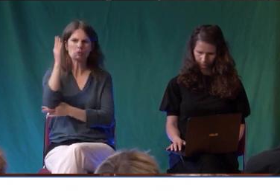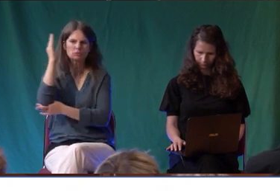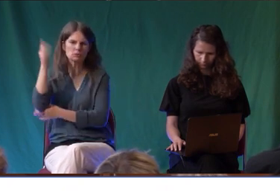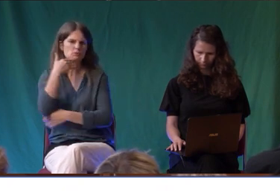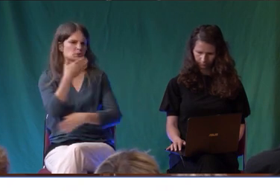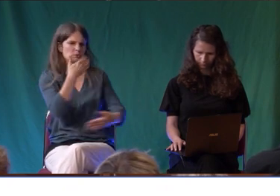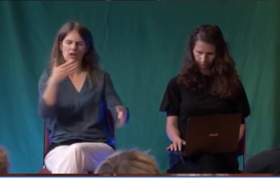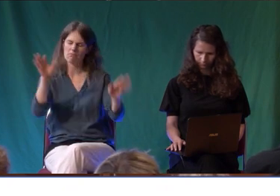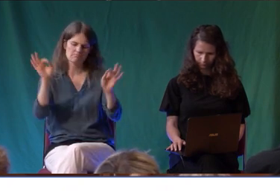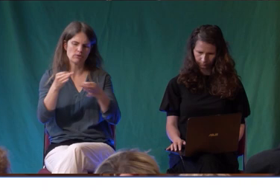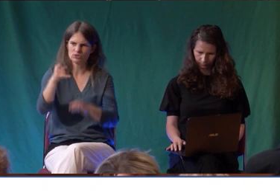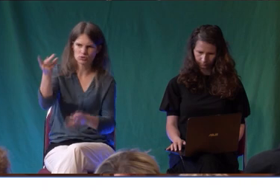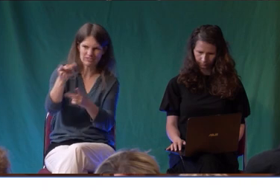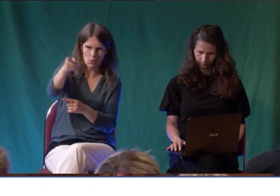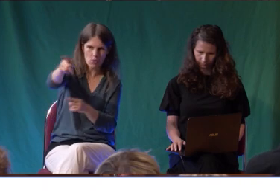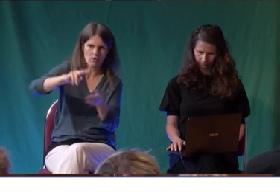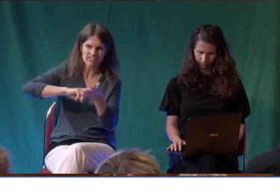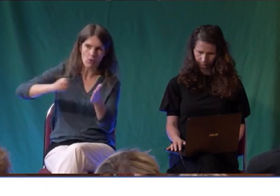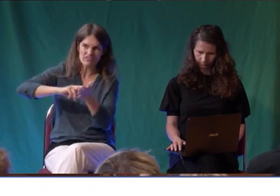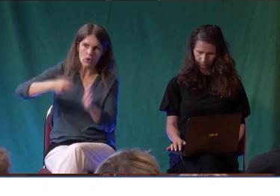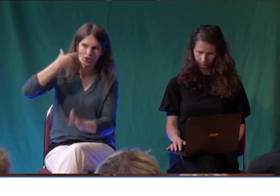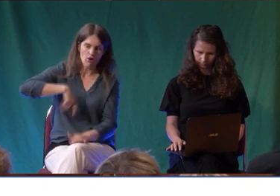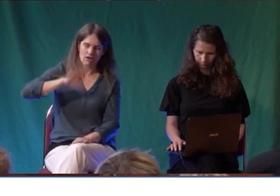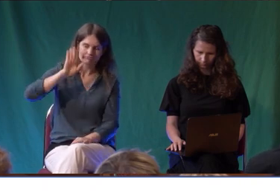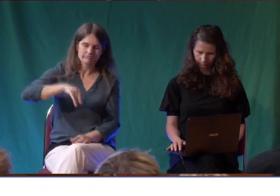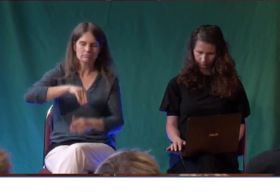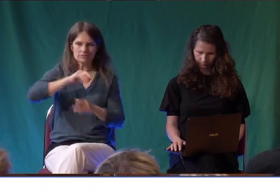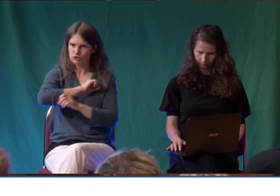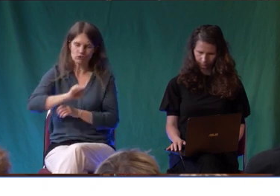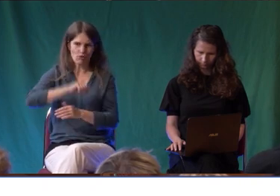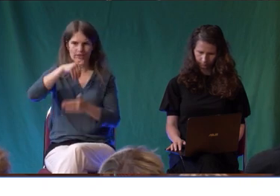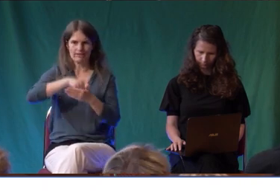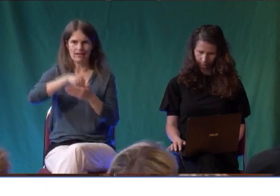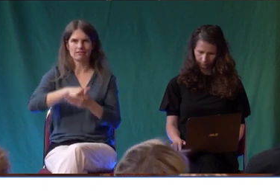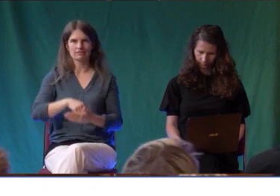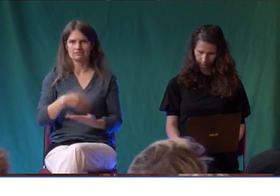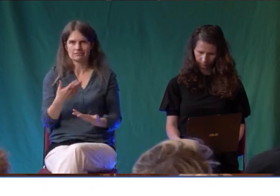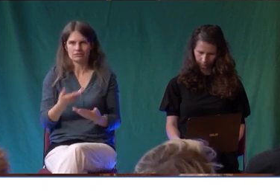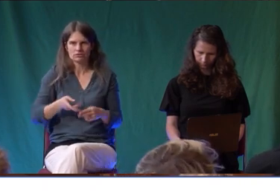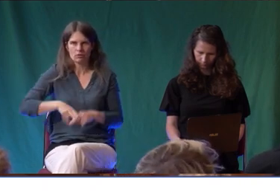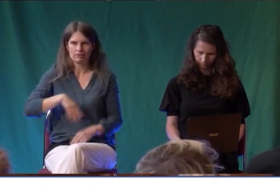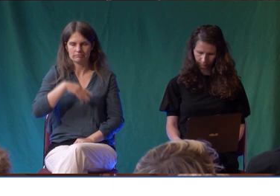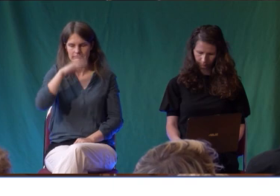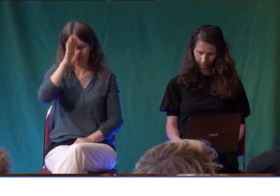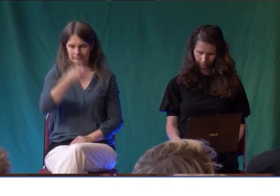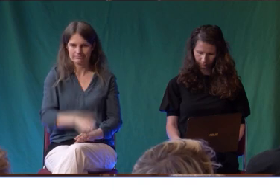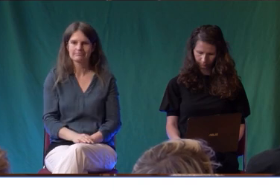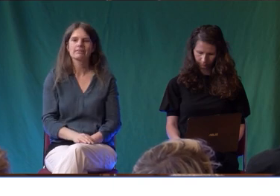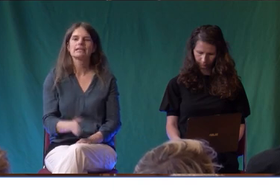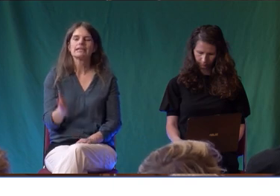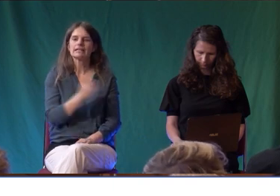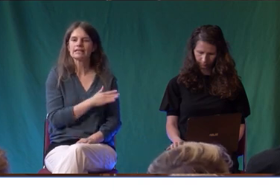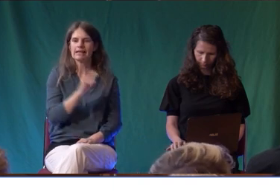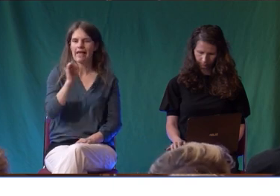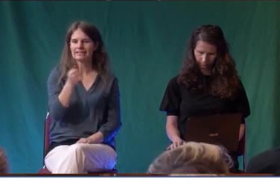verdoppelt insofern kommen wir auf den Inhalt ich danke insofern als dass ich die erste Folie jetzt gleich